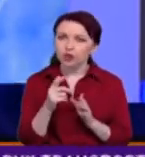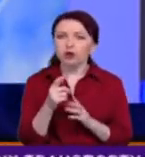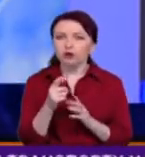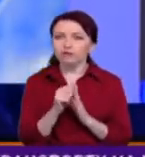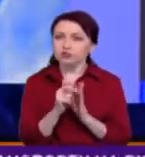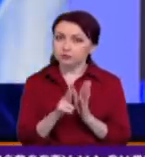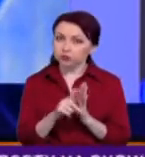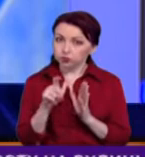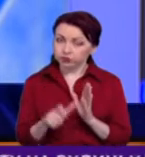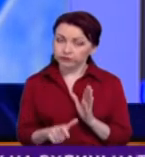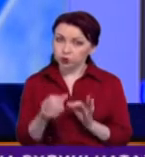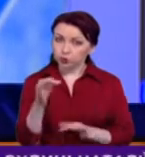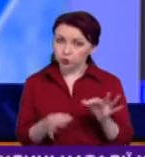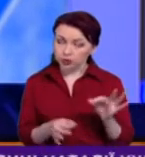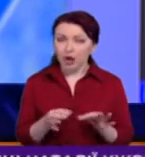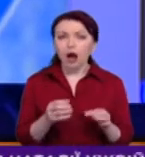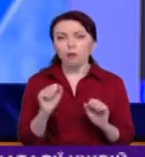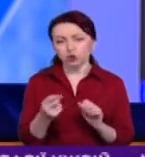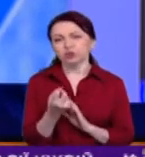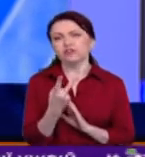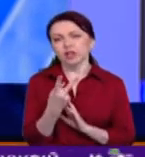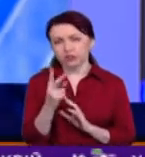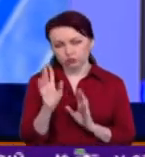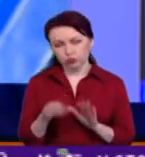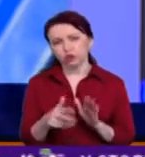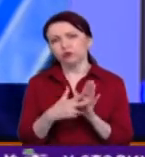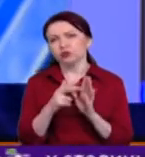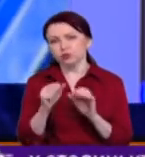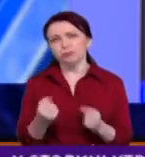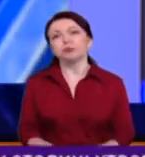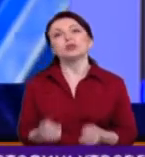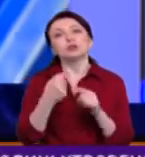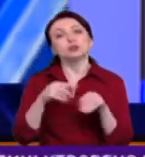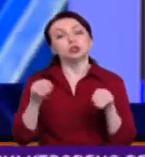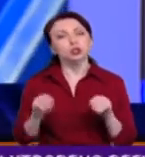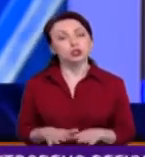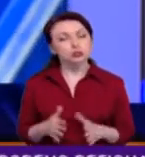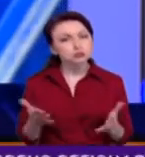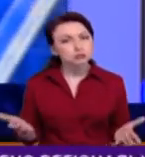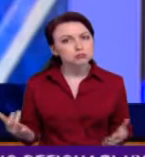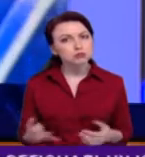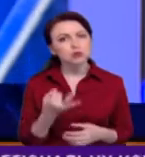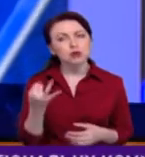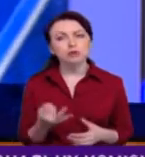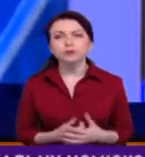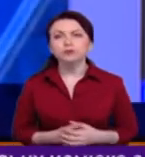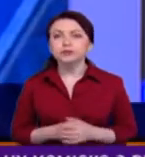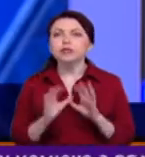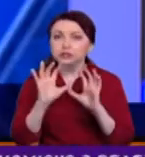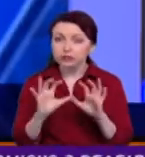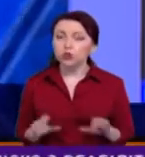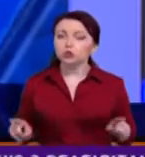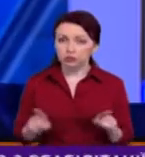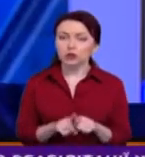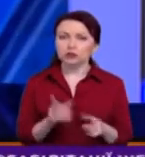Угу. 12 суддів, які підтримали це рішення. Це перше, тому що закон визначає таку процедуру.